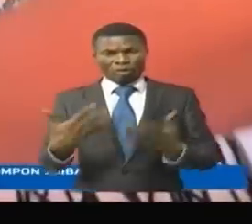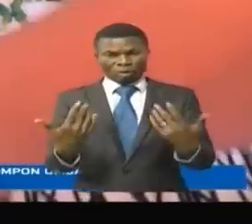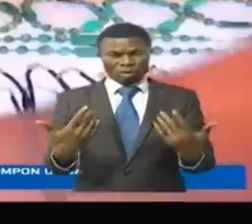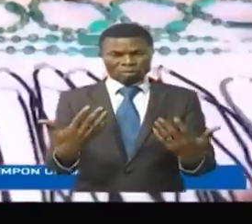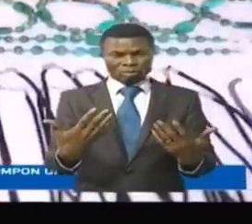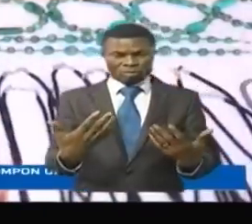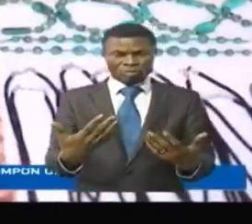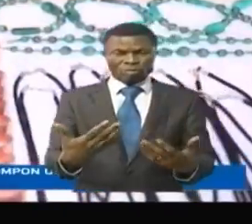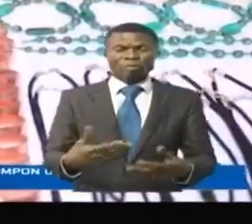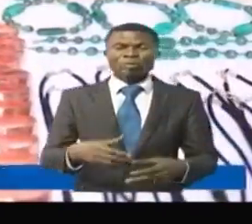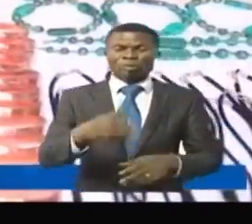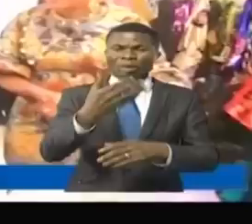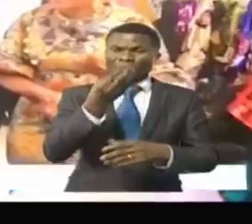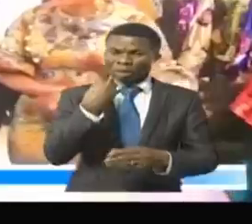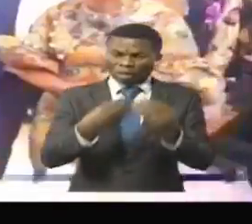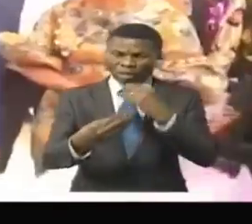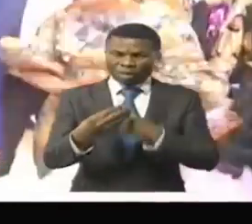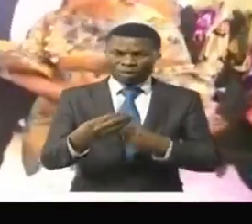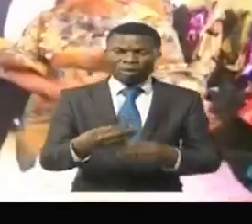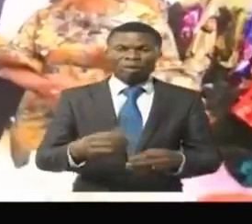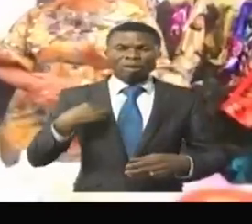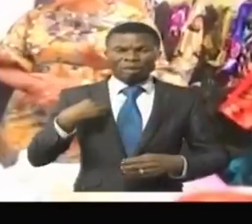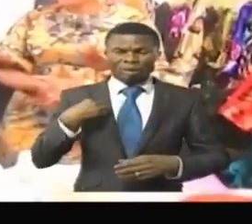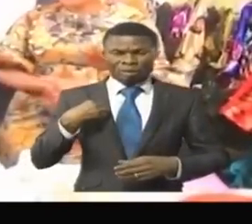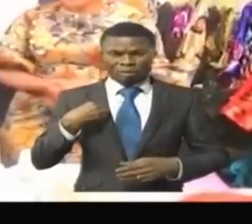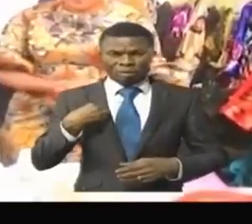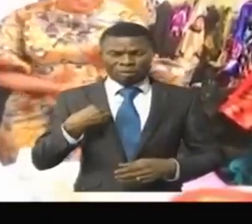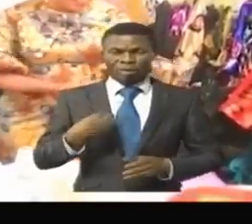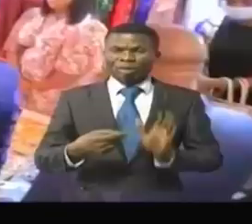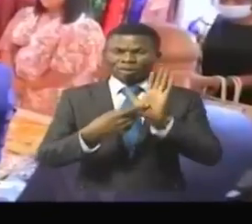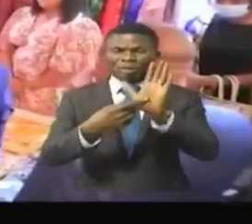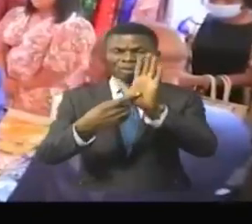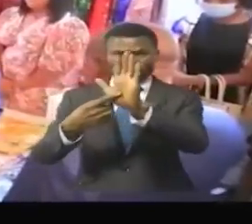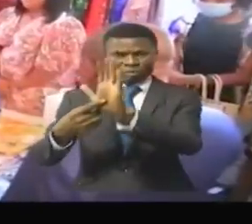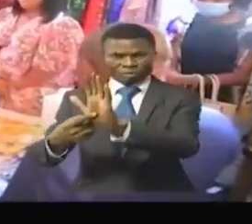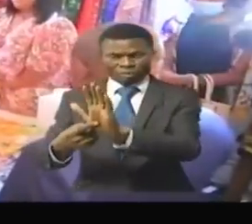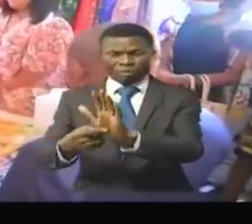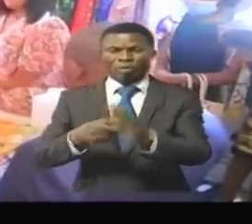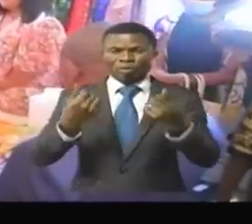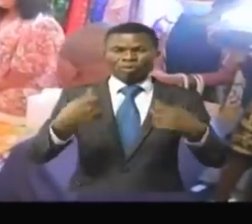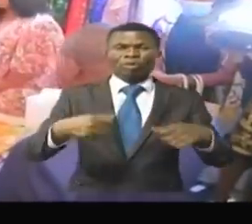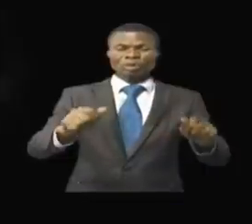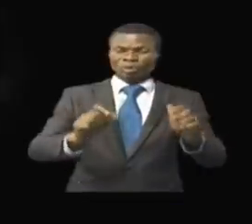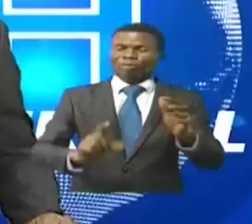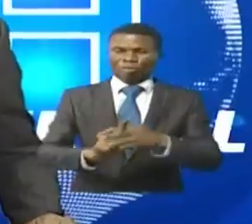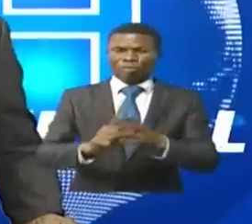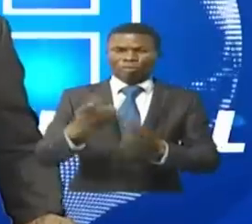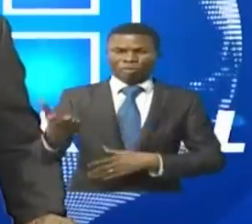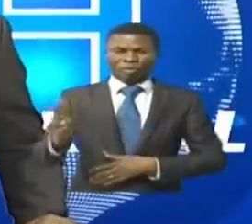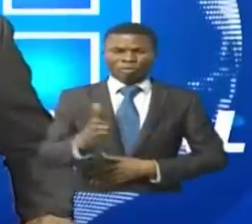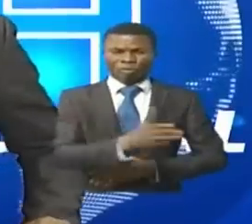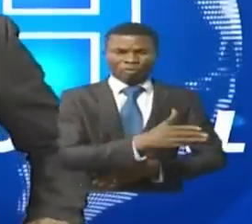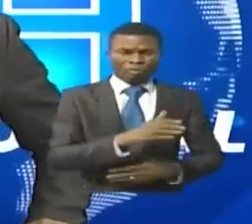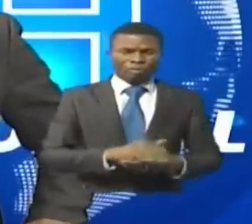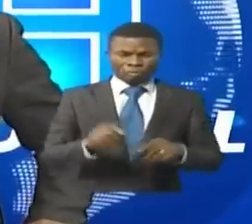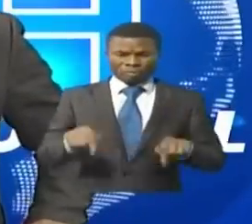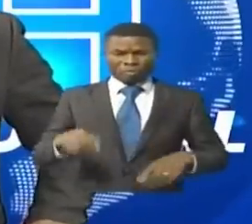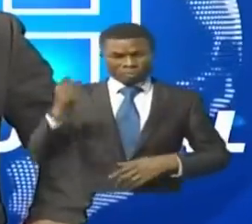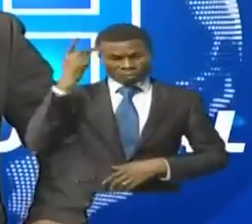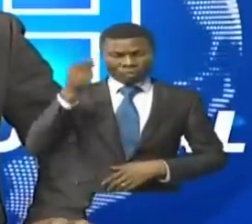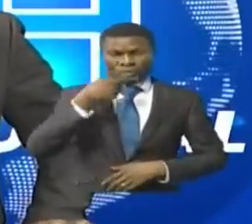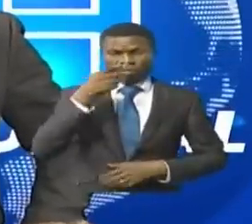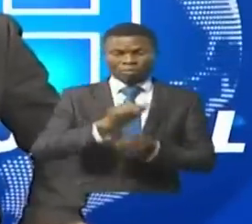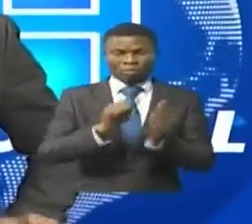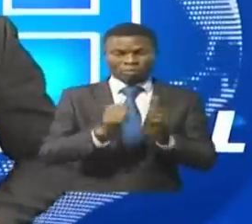de l'agroalimentaire, du textile, une exposition pour un marché de circonstances. Retour à Kinshasa pour parler